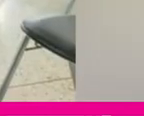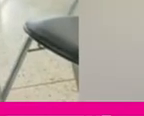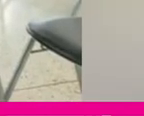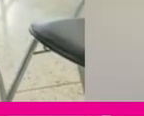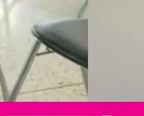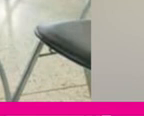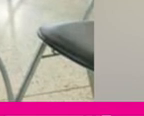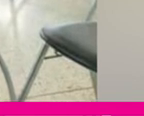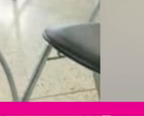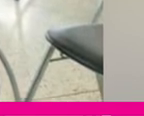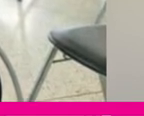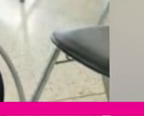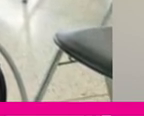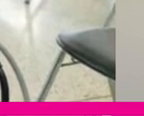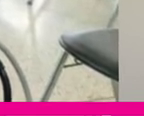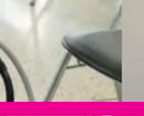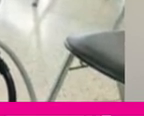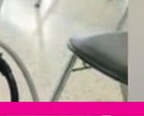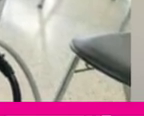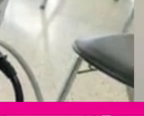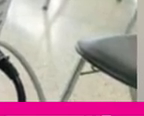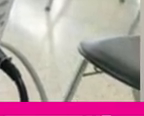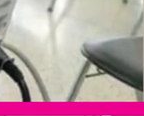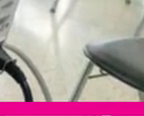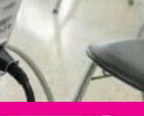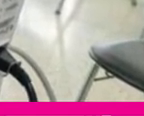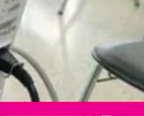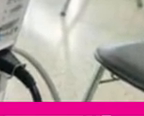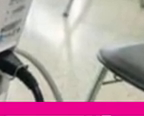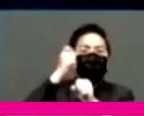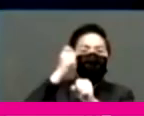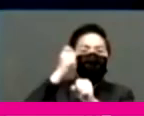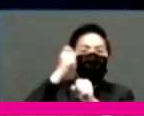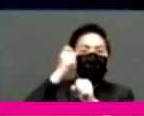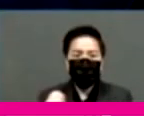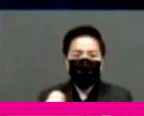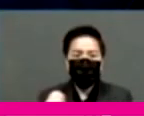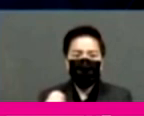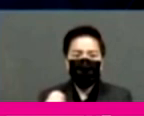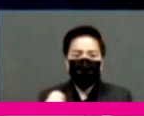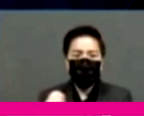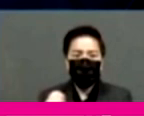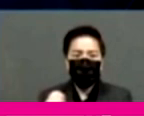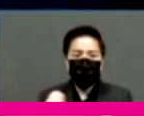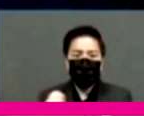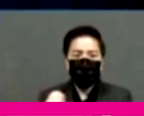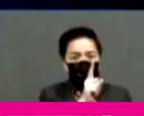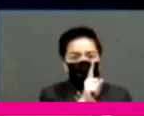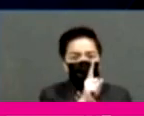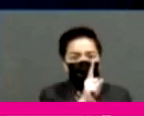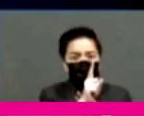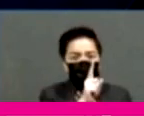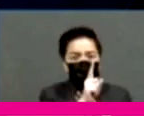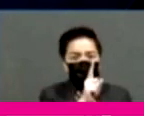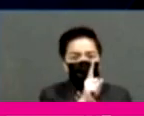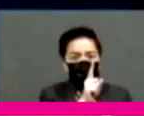บคได้นำข้อเสนอต่างๆจากผู้ประกอบการกลุ่มต่างๆมาพูดคุยอาทิโรงภาพยนตร์สถานบันเทิงเพียงแต่ตอนนี้ขอ